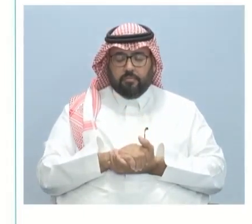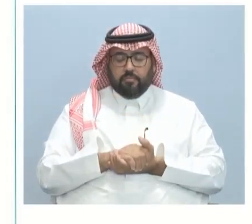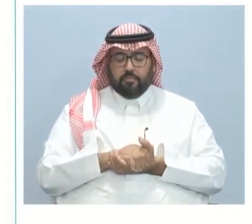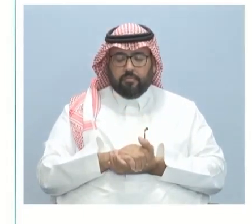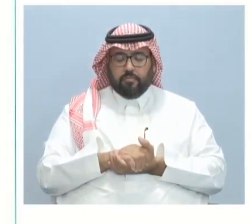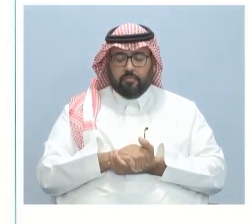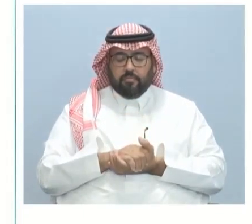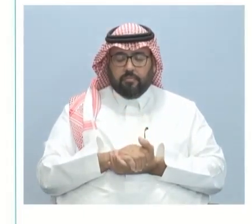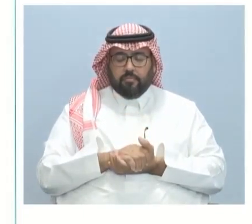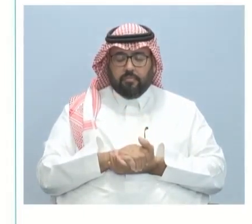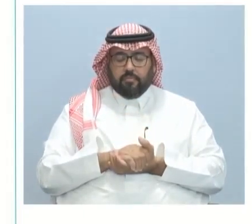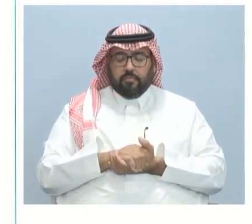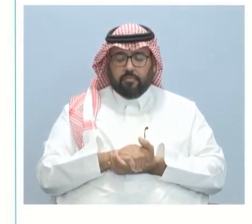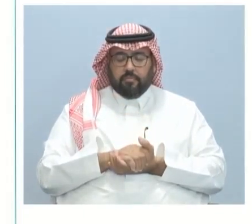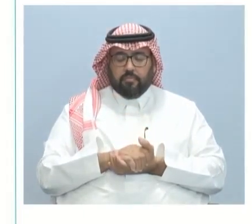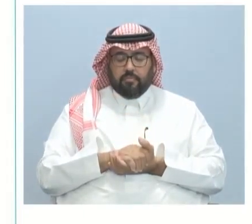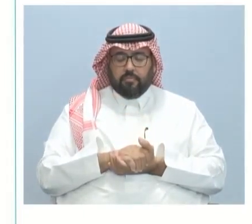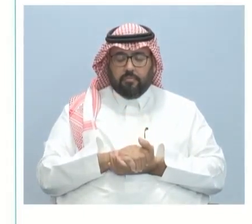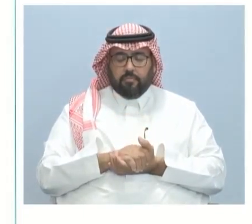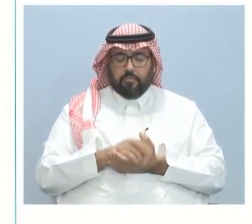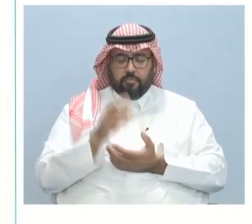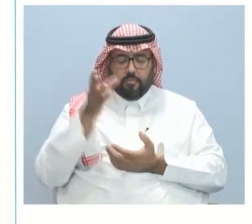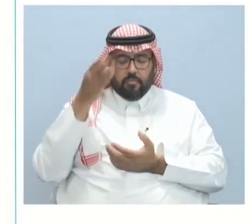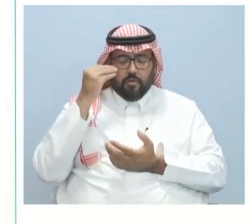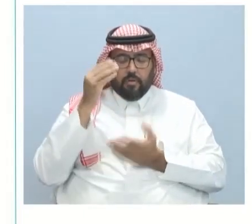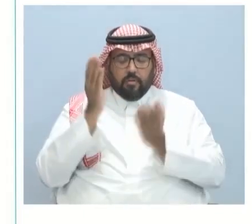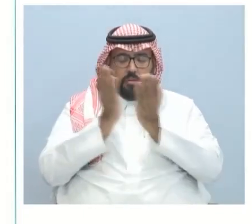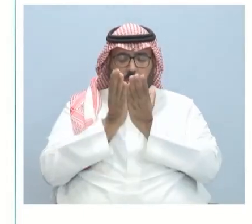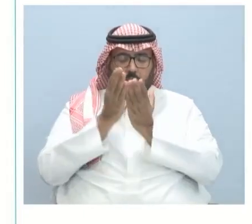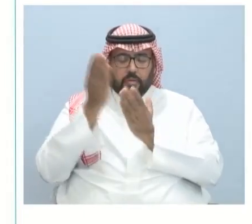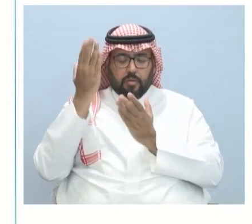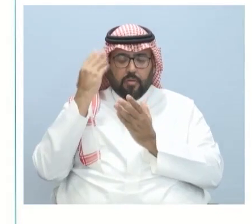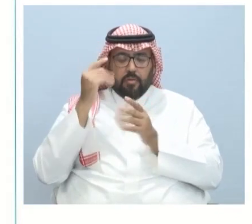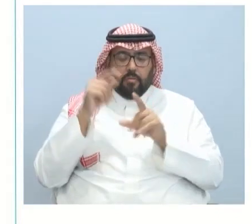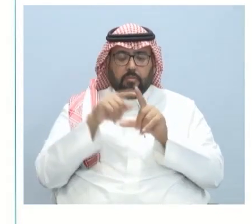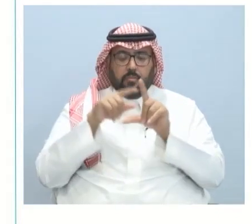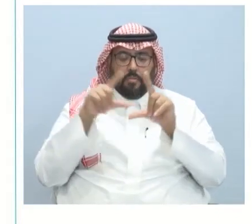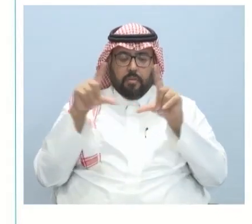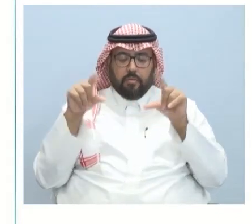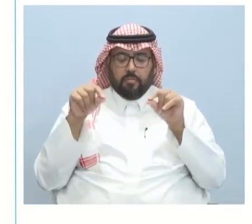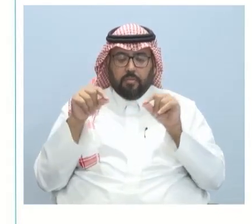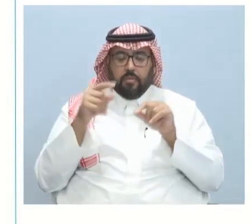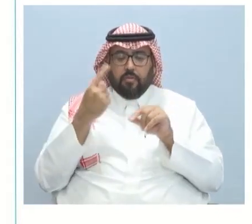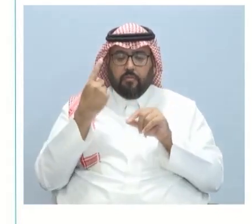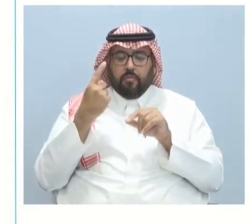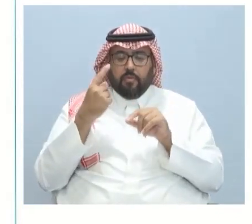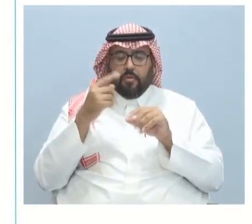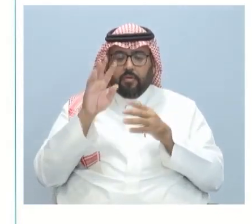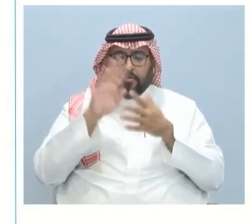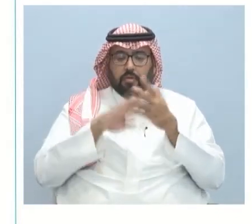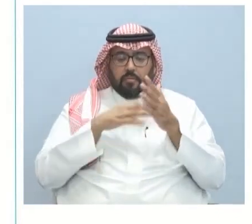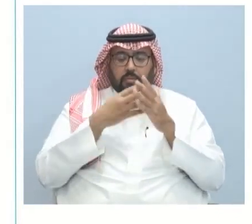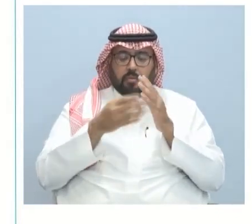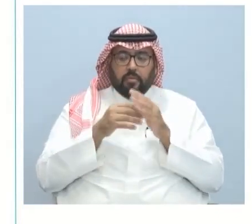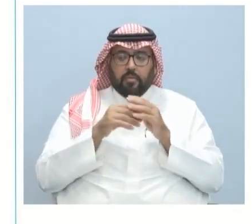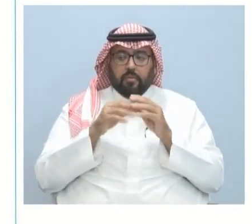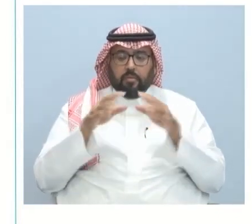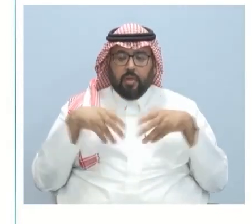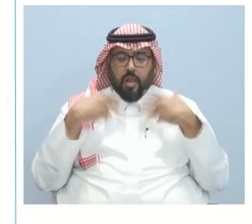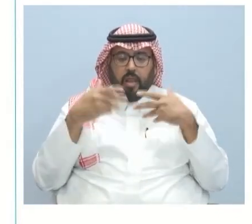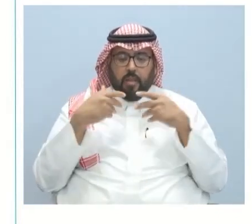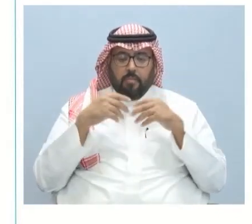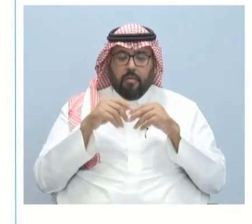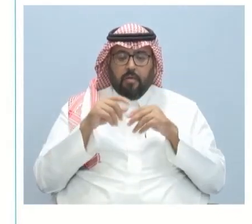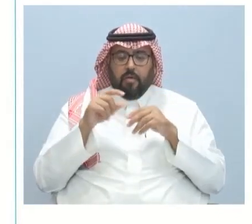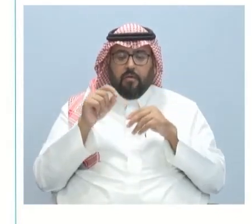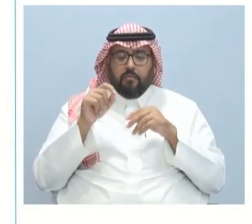وصفر ايضا ذكرنا معلومه في الدرس السابق وقلنا ان المربعات الفرديه لتشكيل الشبكات في العديد من ملاعب فيكس كود